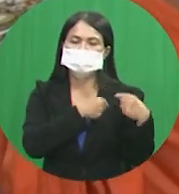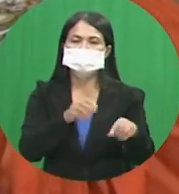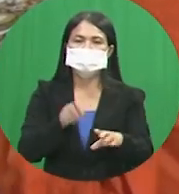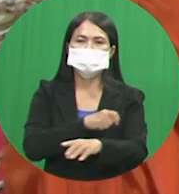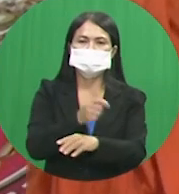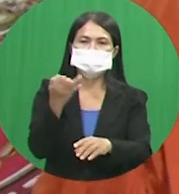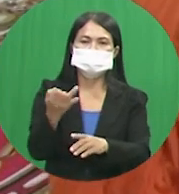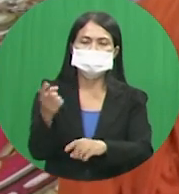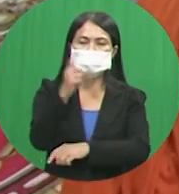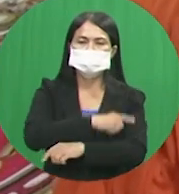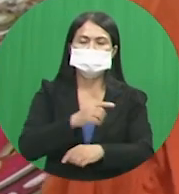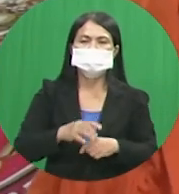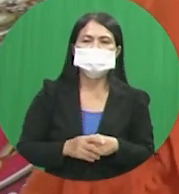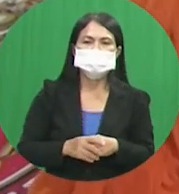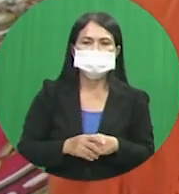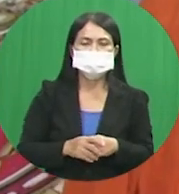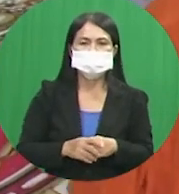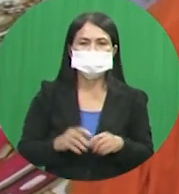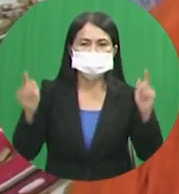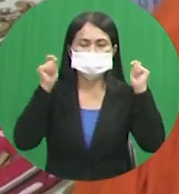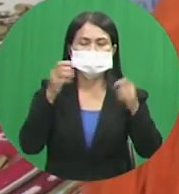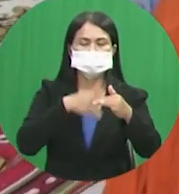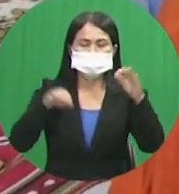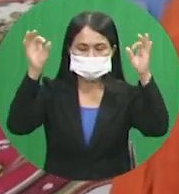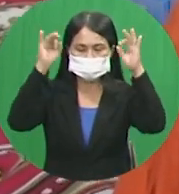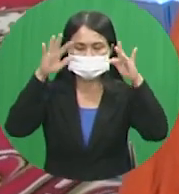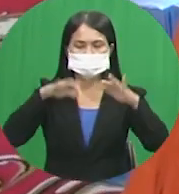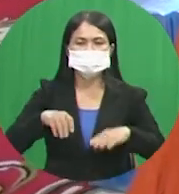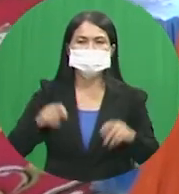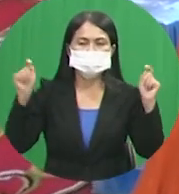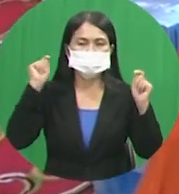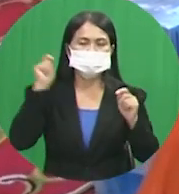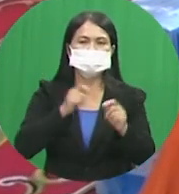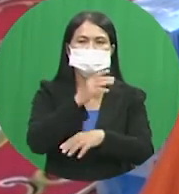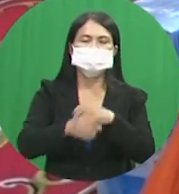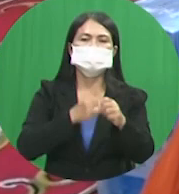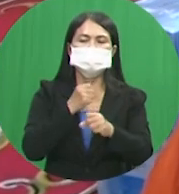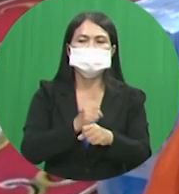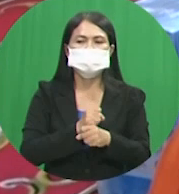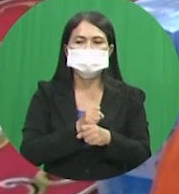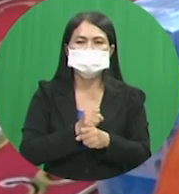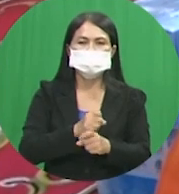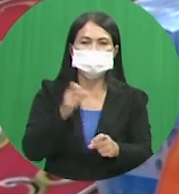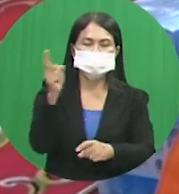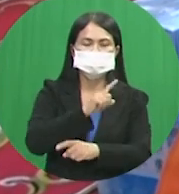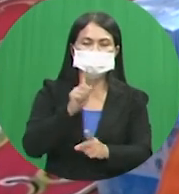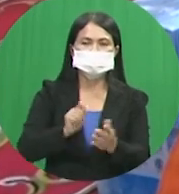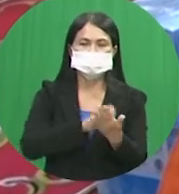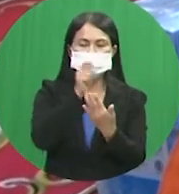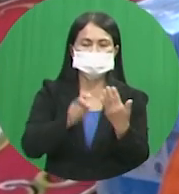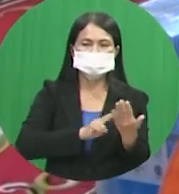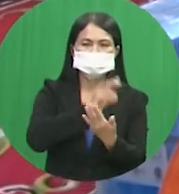ะเปิดประปีทั้งไงบนโจแปลว่าแสประรบทเวลังจีเรียงรอฉน้ำจับปีทั้งไงมือโรยแค่อา